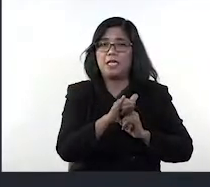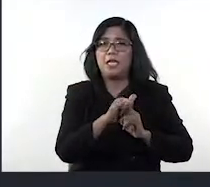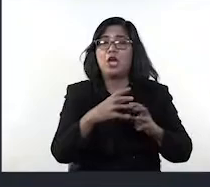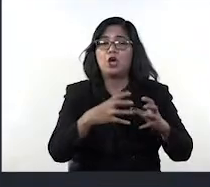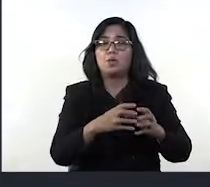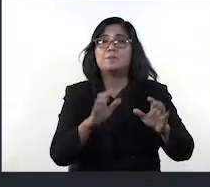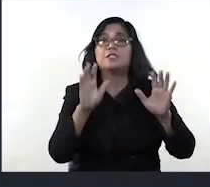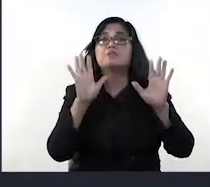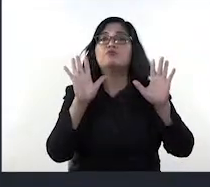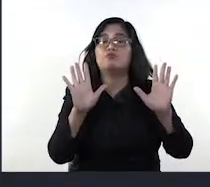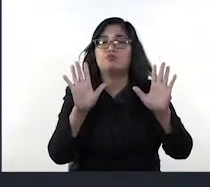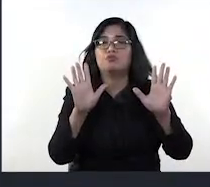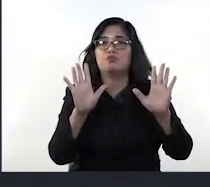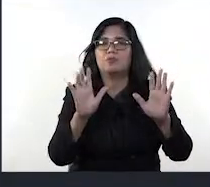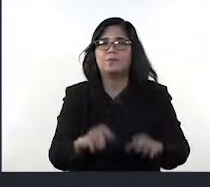nggot